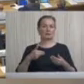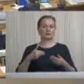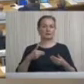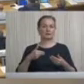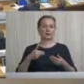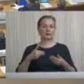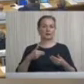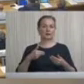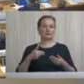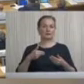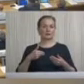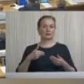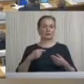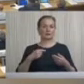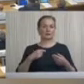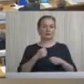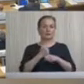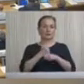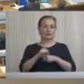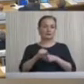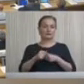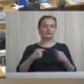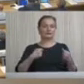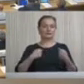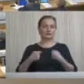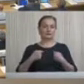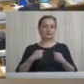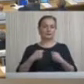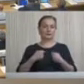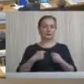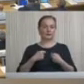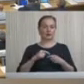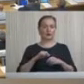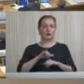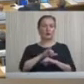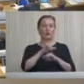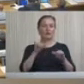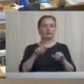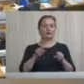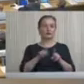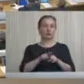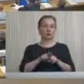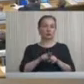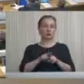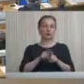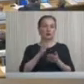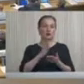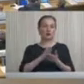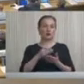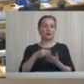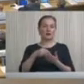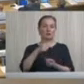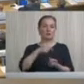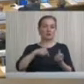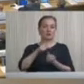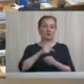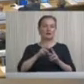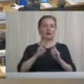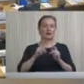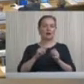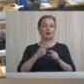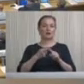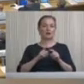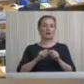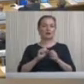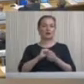бізнесменом і через декілька місяців і піду. Так я вам скажу, заборгованість по заробітній платі на тих підприємствах, де